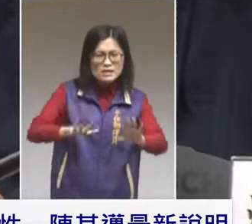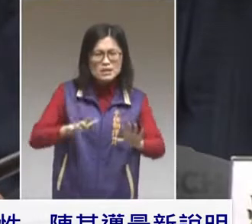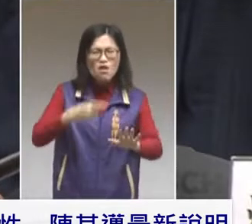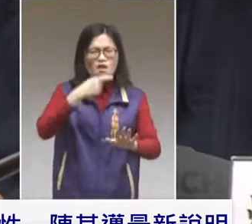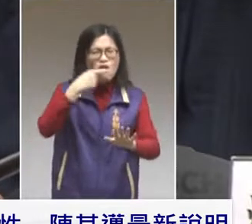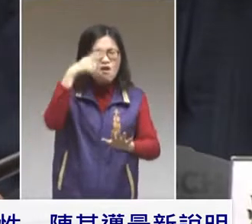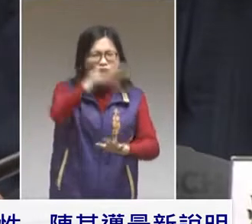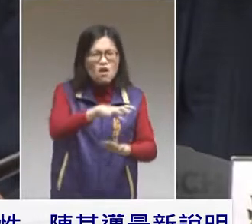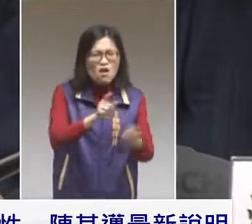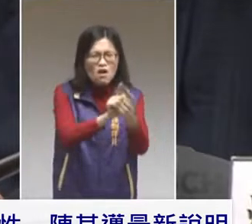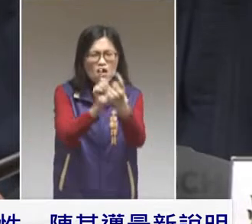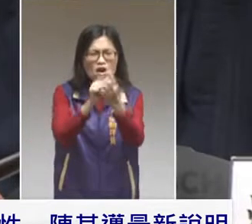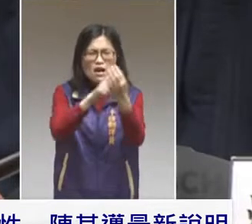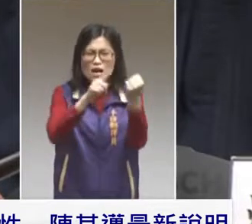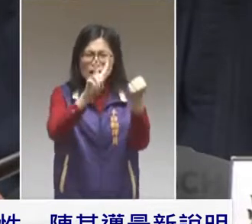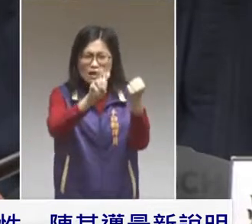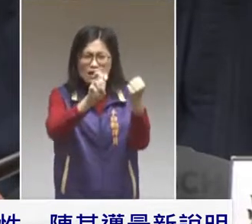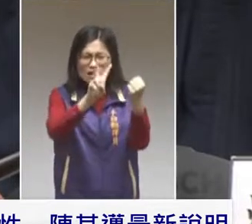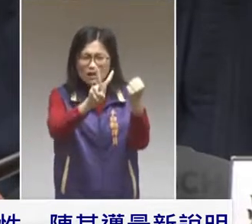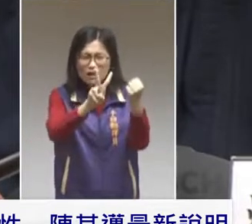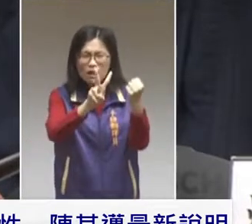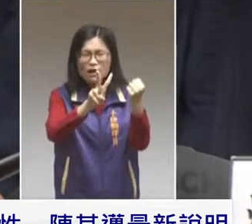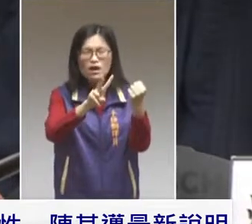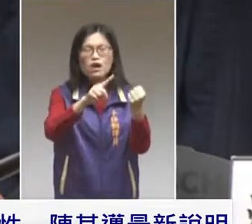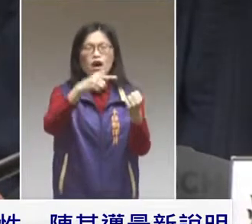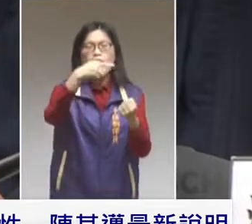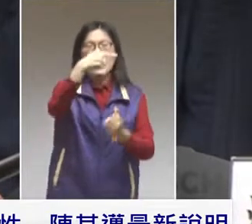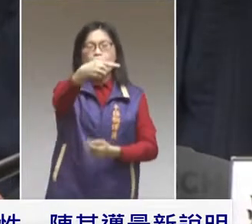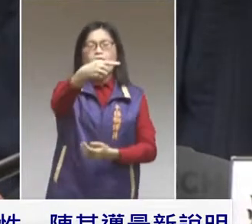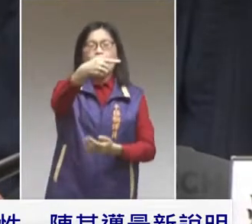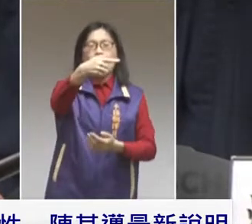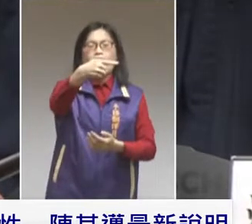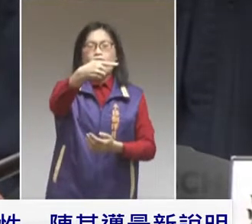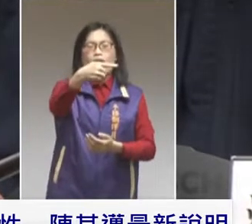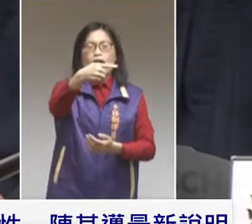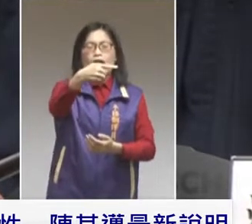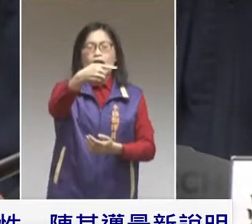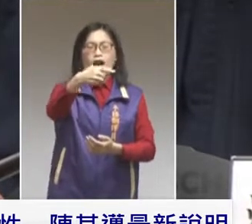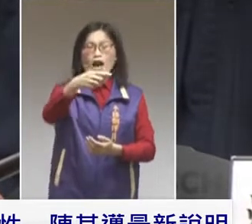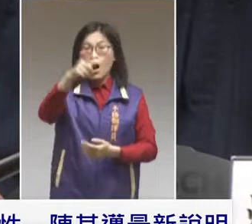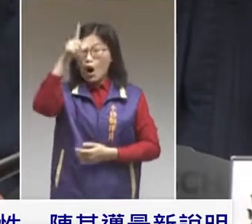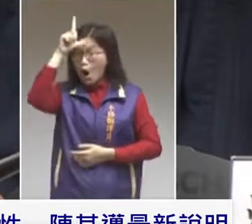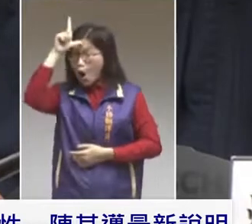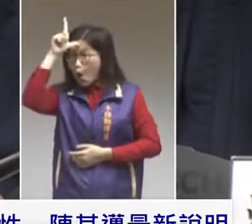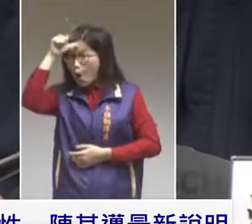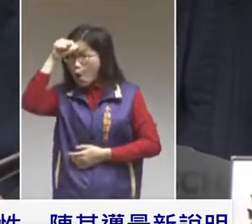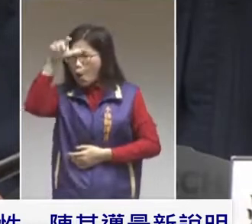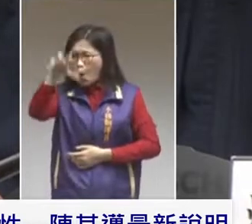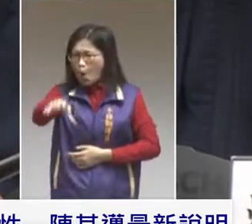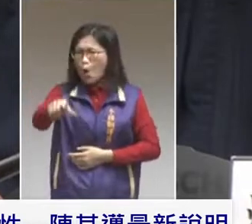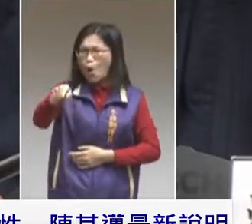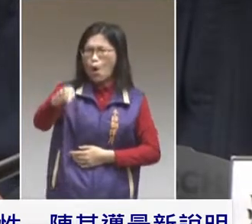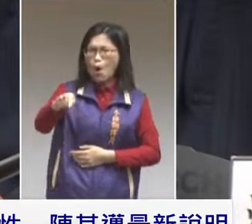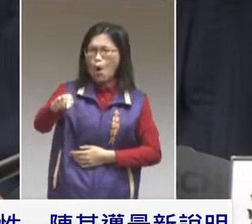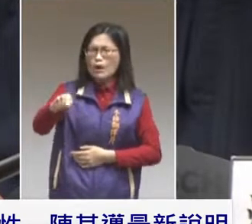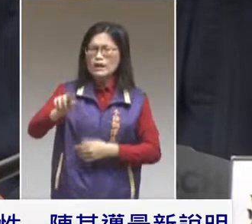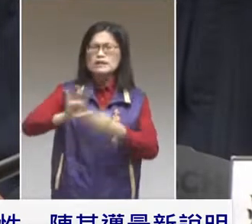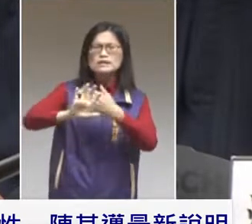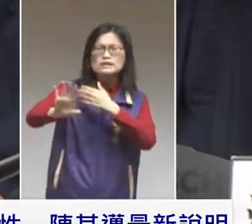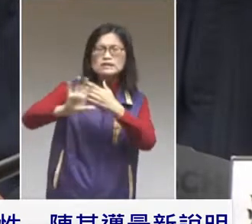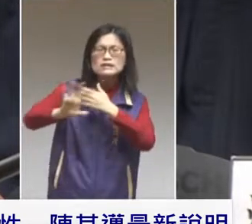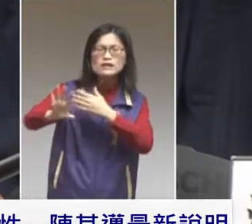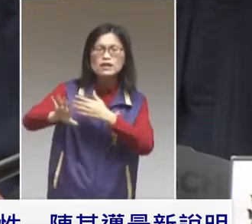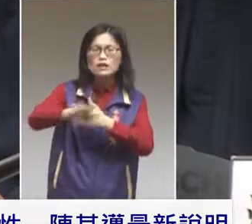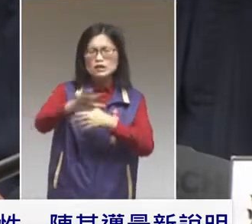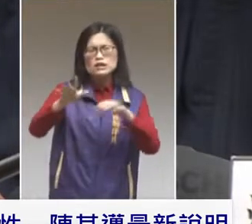那截至目前的结果，红区的部分密切接触者22位都呈现阴性，那其他的